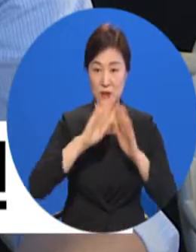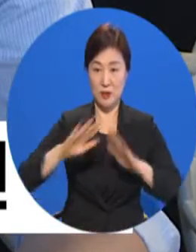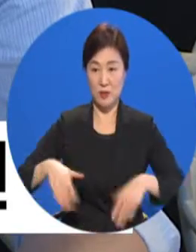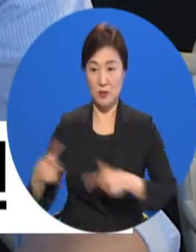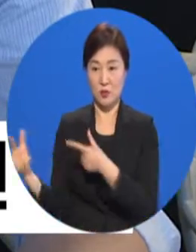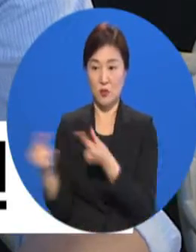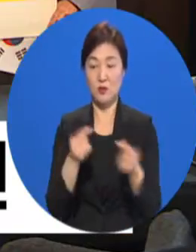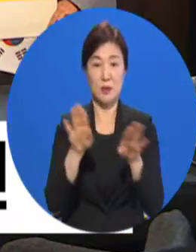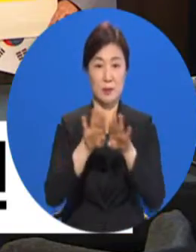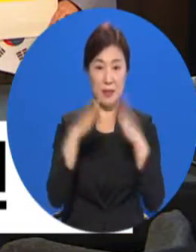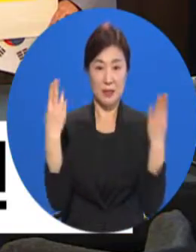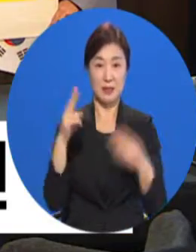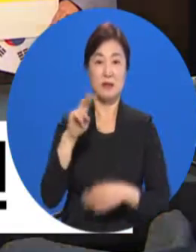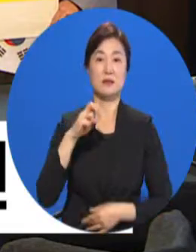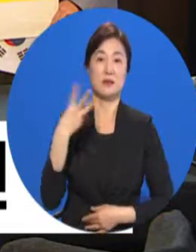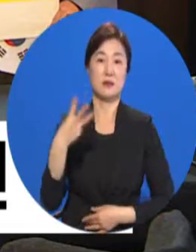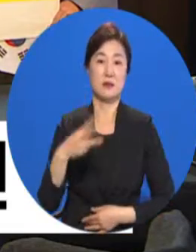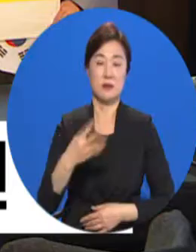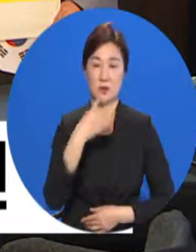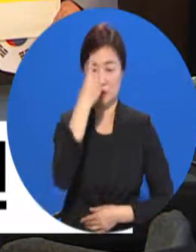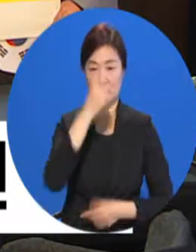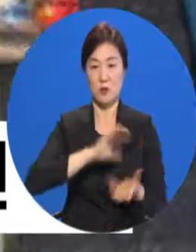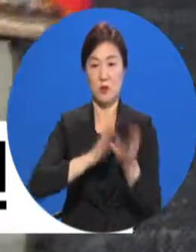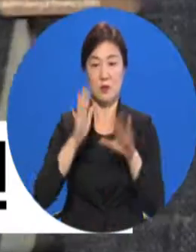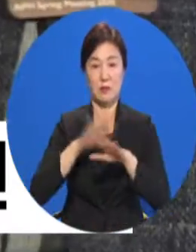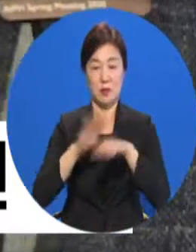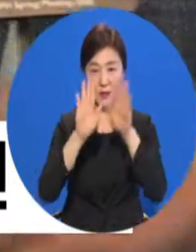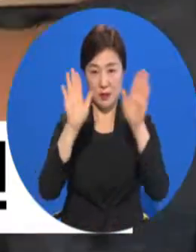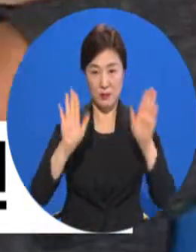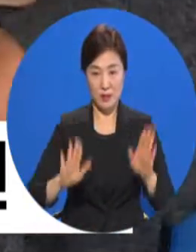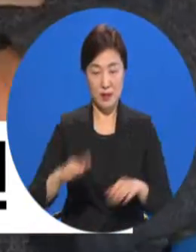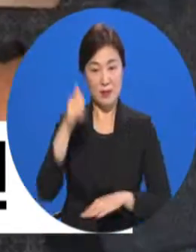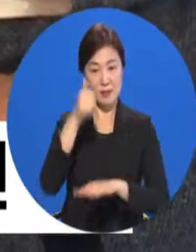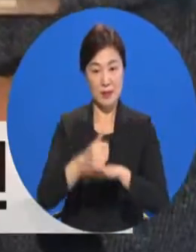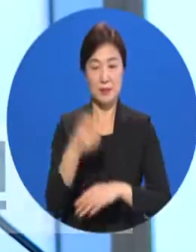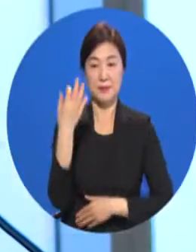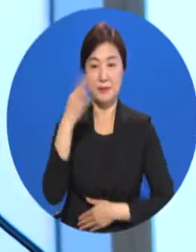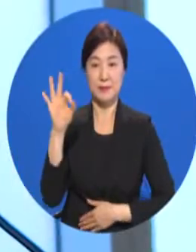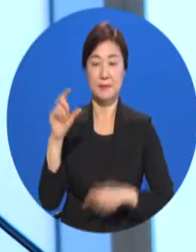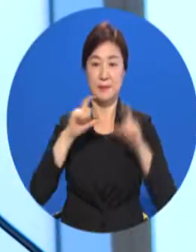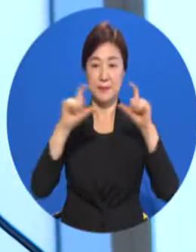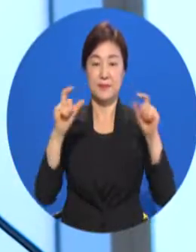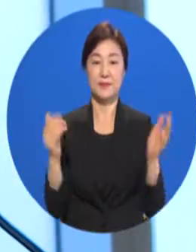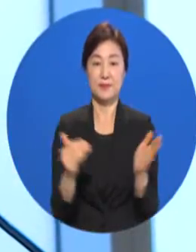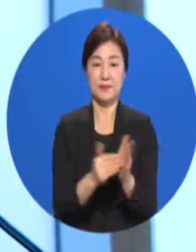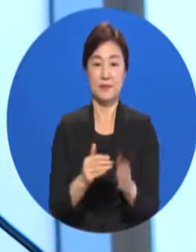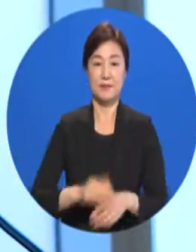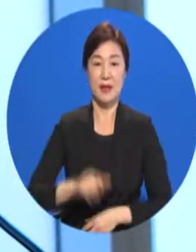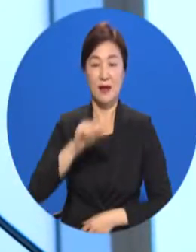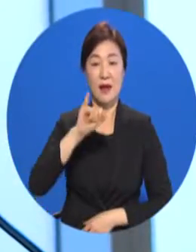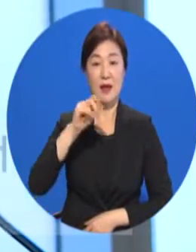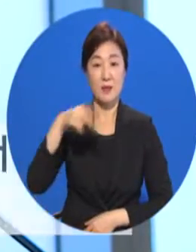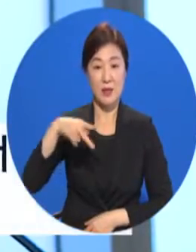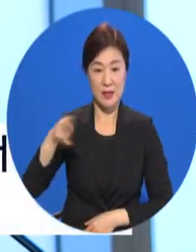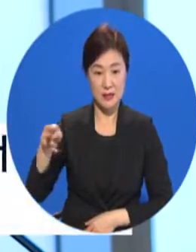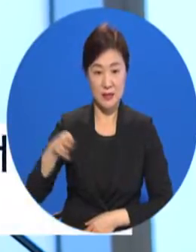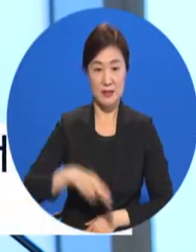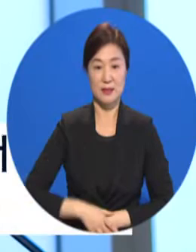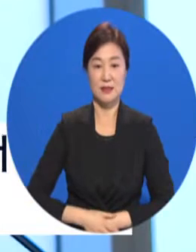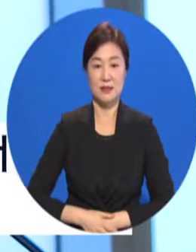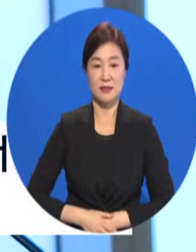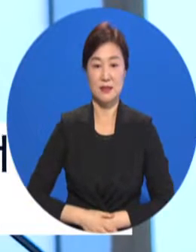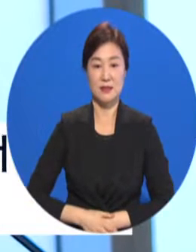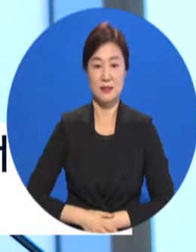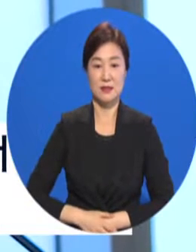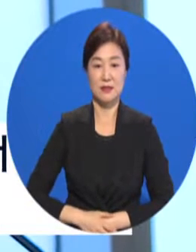개최하는 2023년 순천만 국제정원 박람회가 최종 승인됐습니다. AIPH to the expo to be